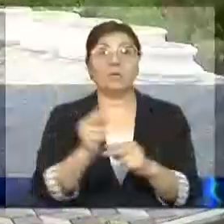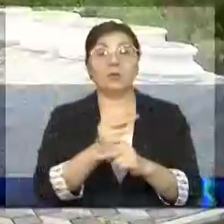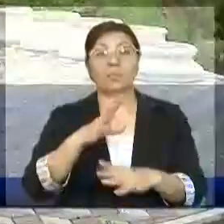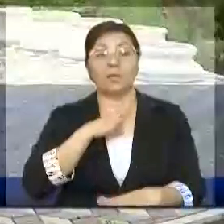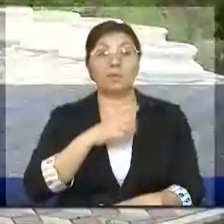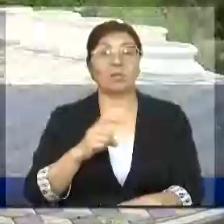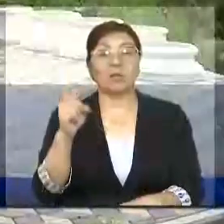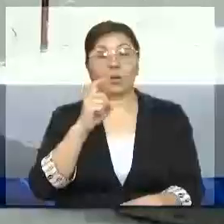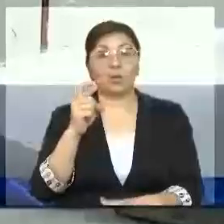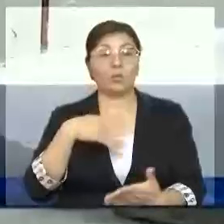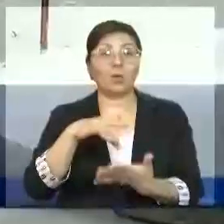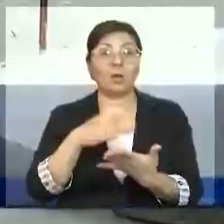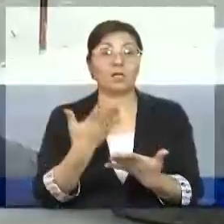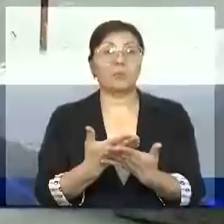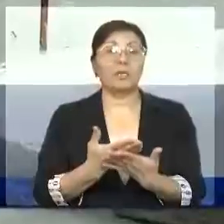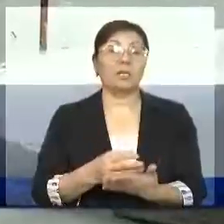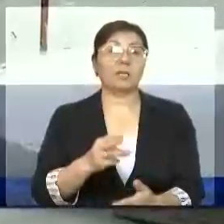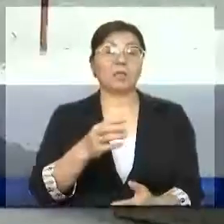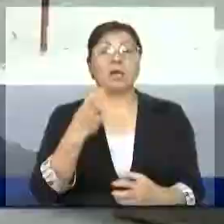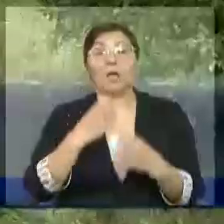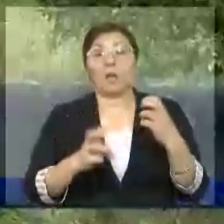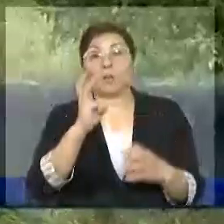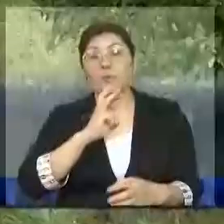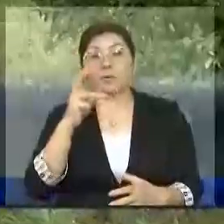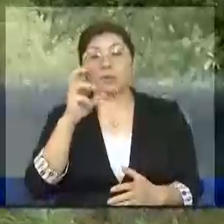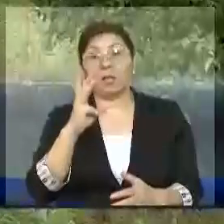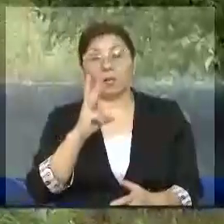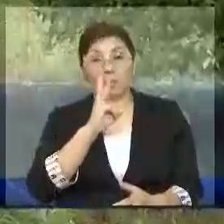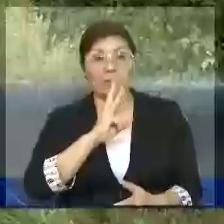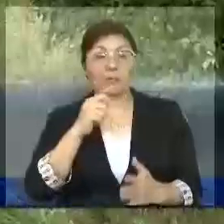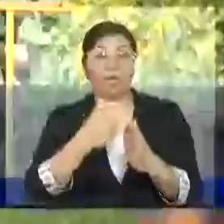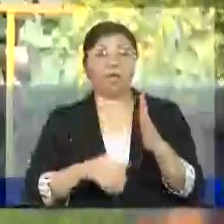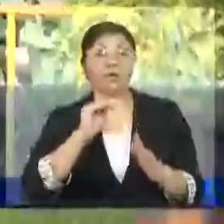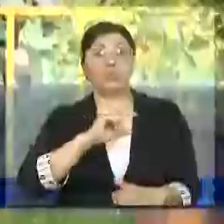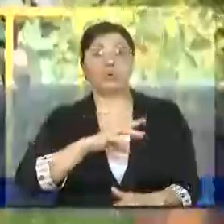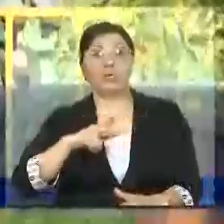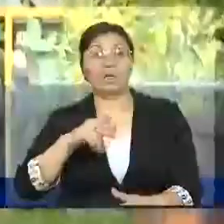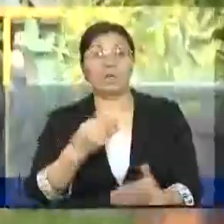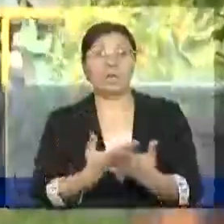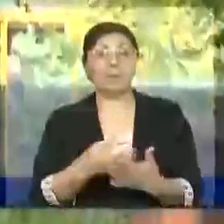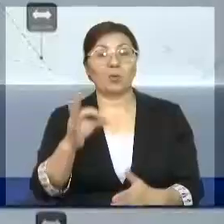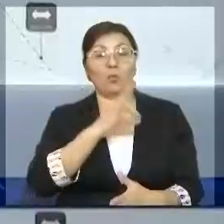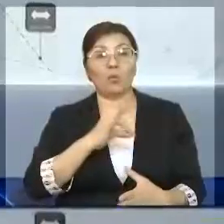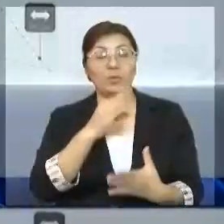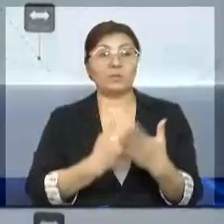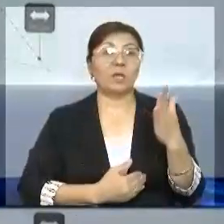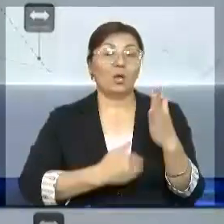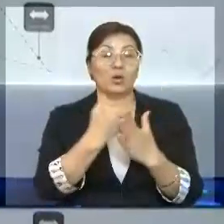Хромды өлкедегі халықтың орташа жалақысы 600 мың теңгеден асады. Бұл облыстағы орташа айлық көрсеткіші